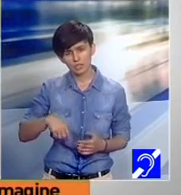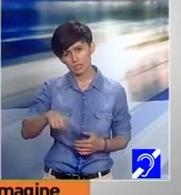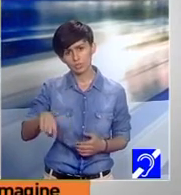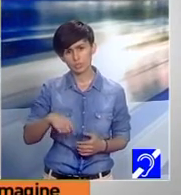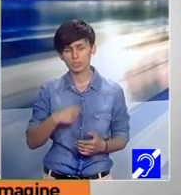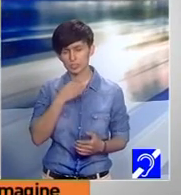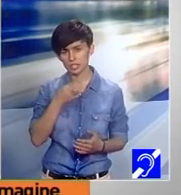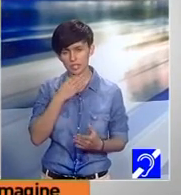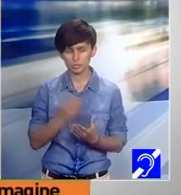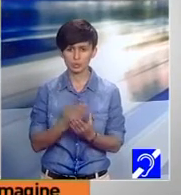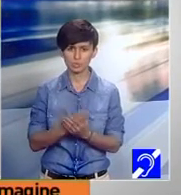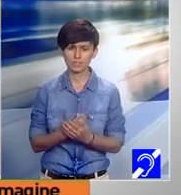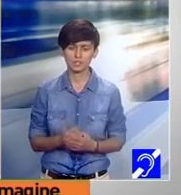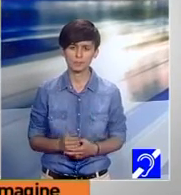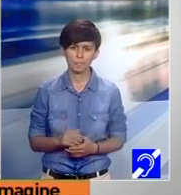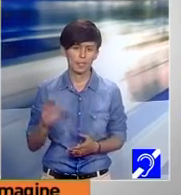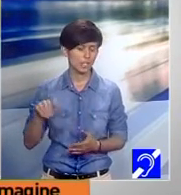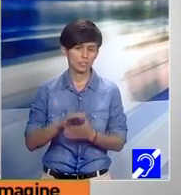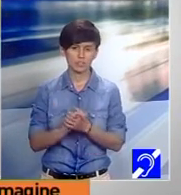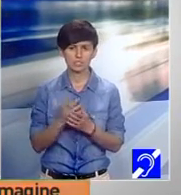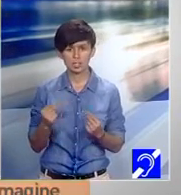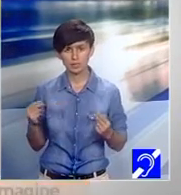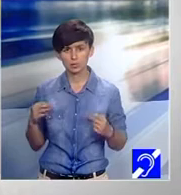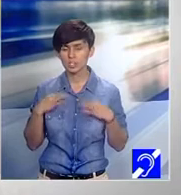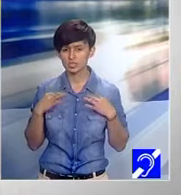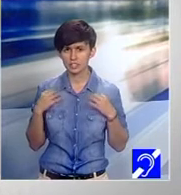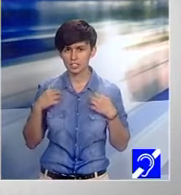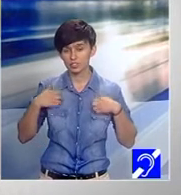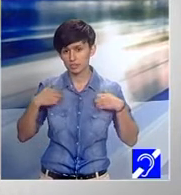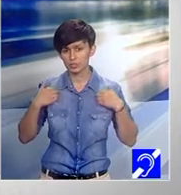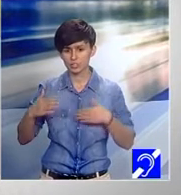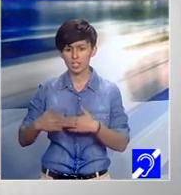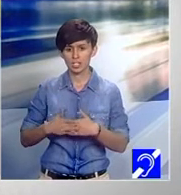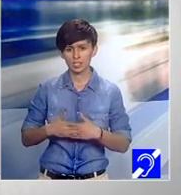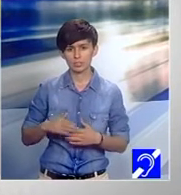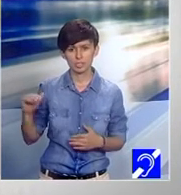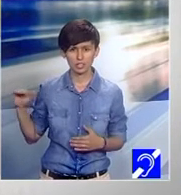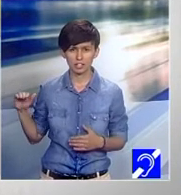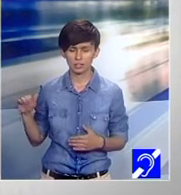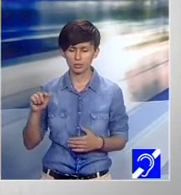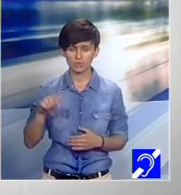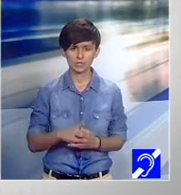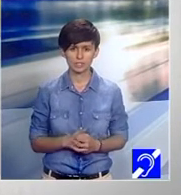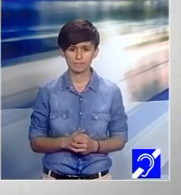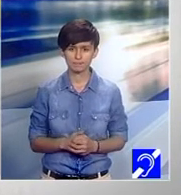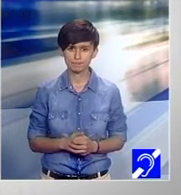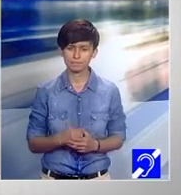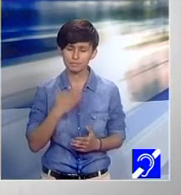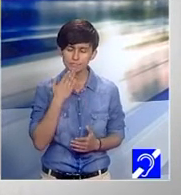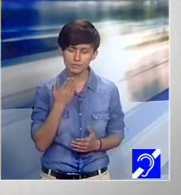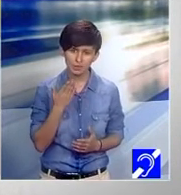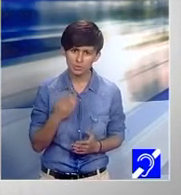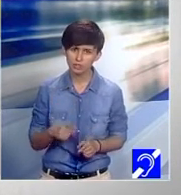dorim multă sănătate și numai bucurie alături de copilașul mulțumim. Dumneavoastră. Mulțumim, asemenea, multă sănătate și Doamne ajută